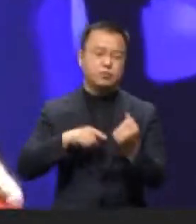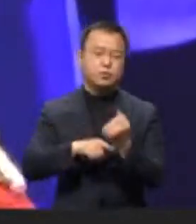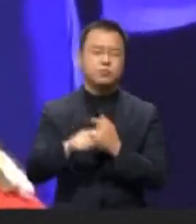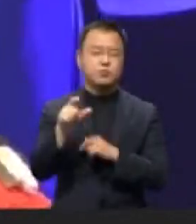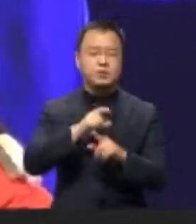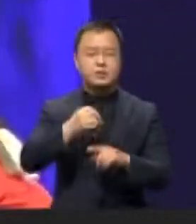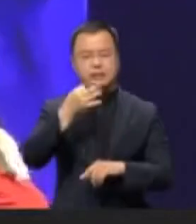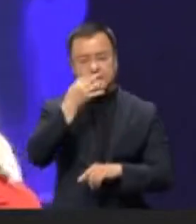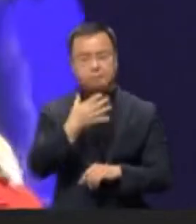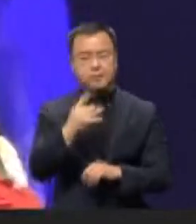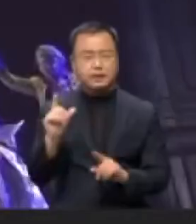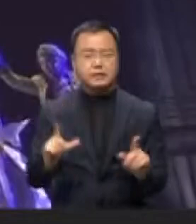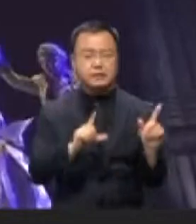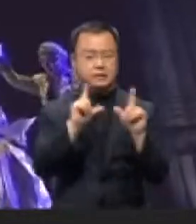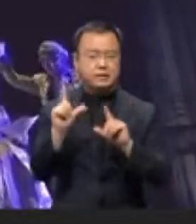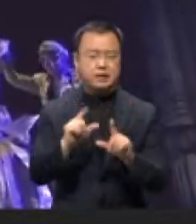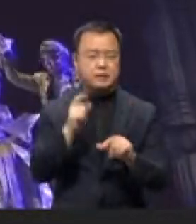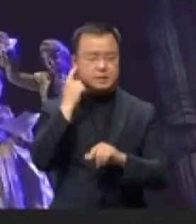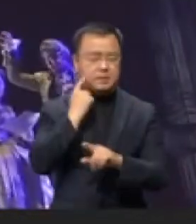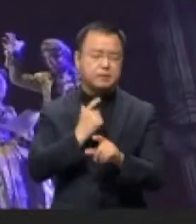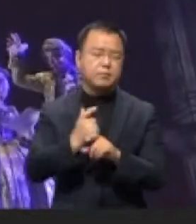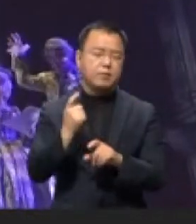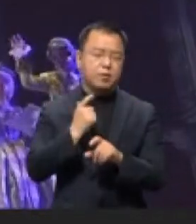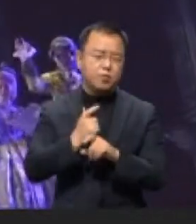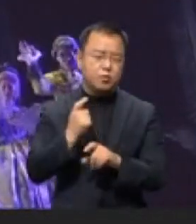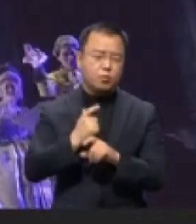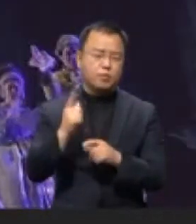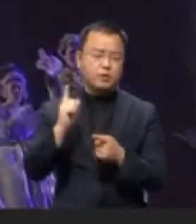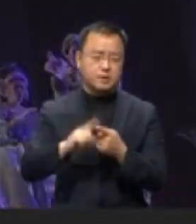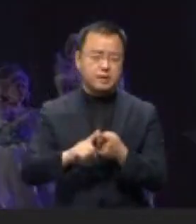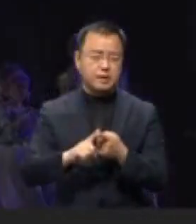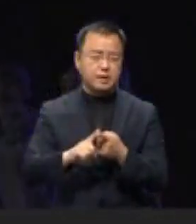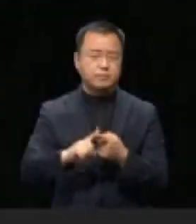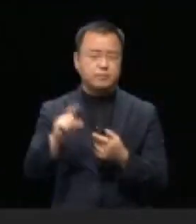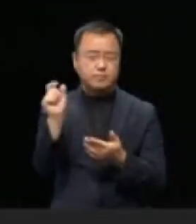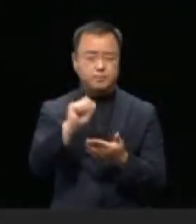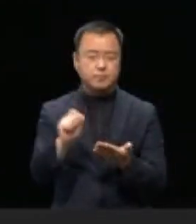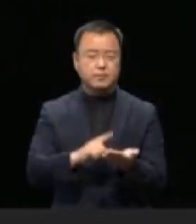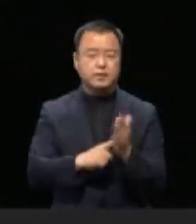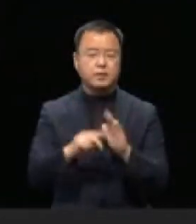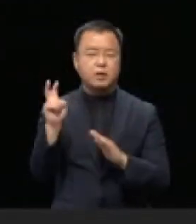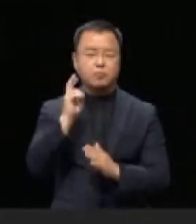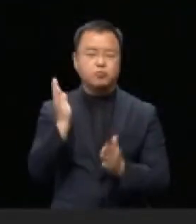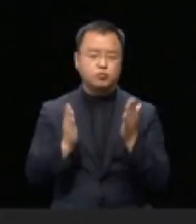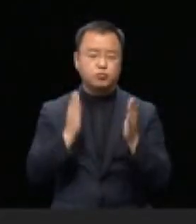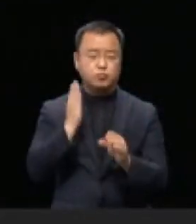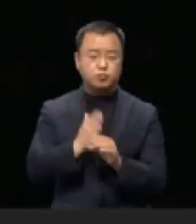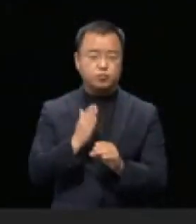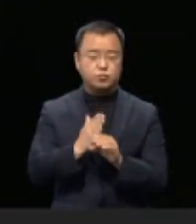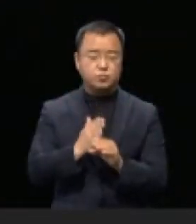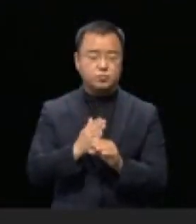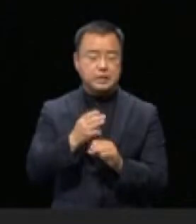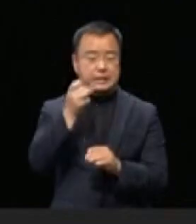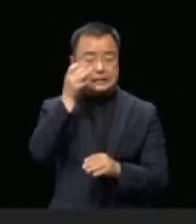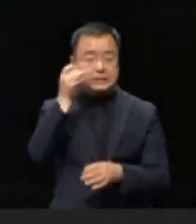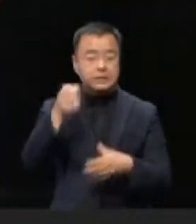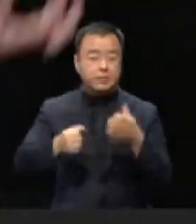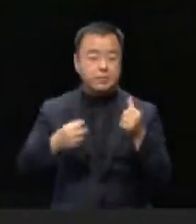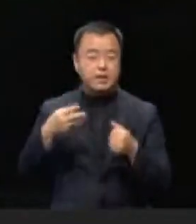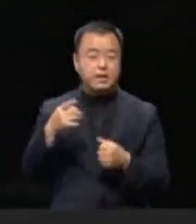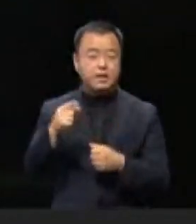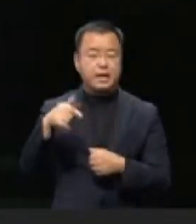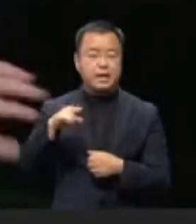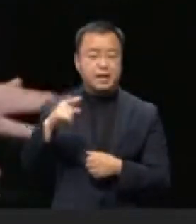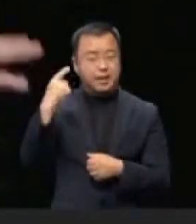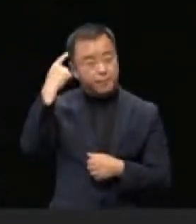보낸 모차르트의 고뇌를 섬세하게 담아냈습니다. 뮤지컬 속 찢어진 청바지와 레게 머리를 한 그의